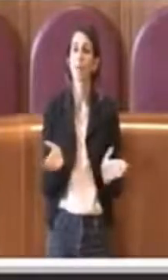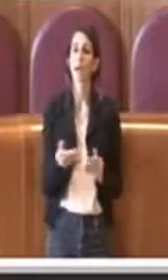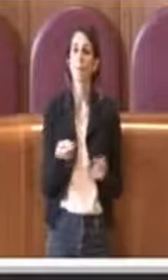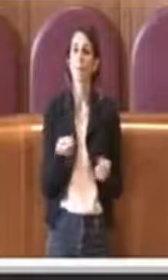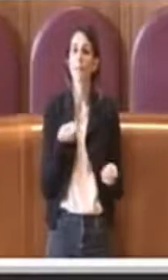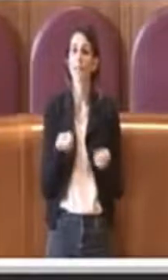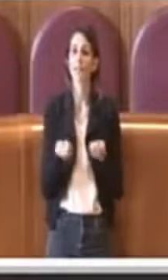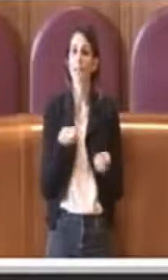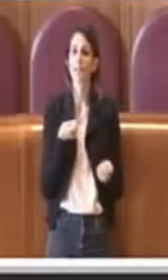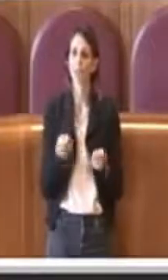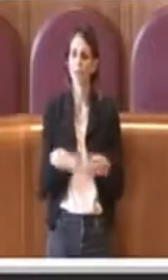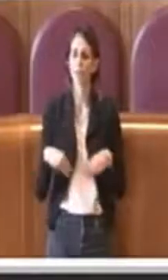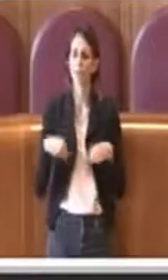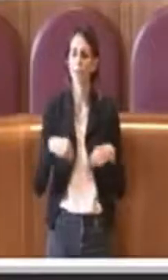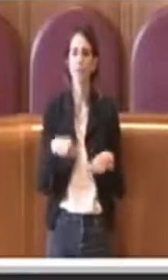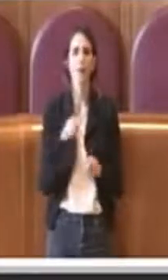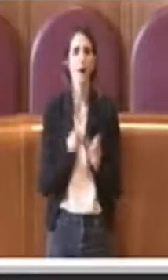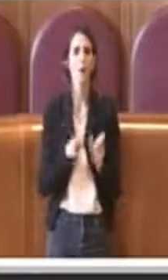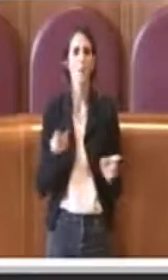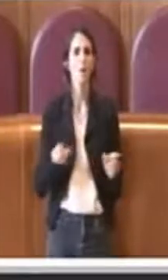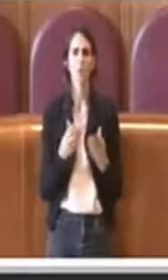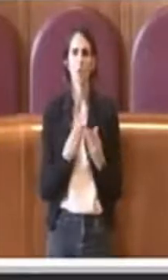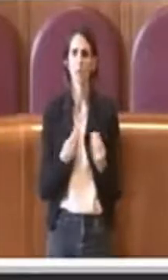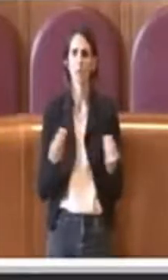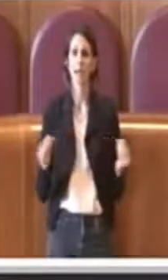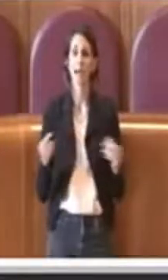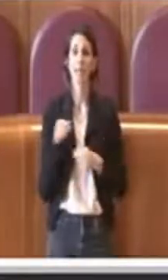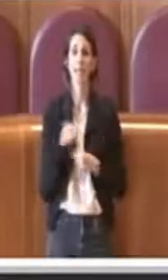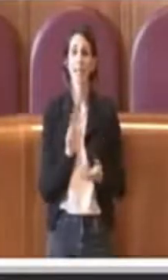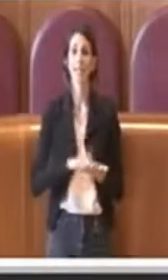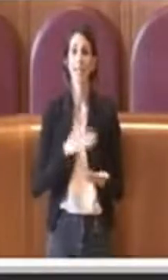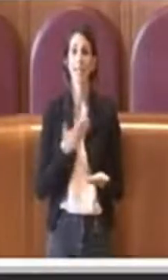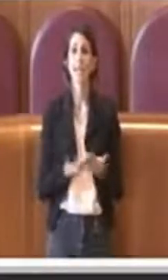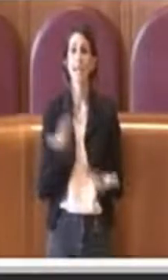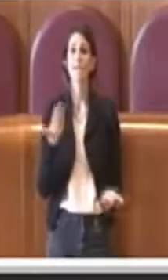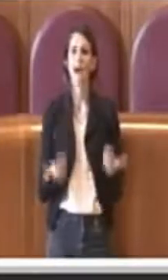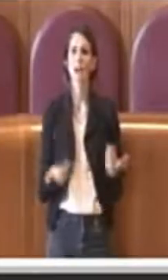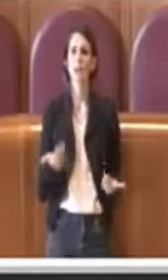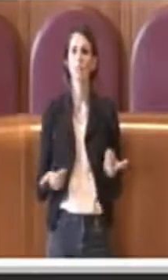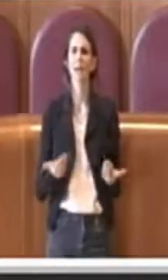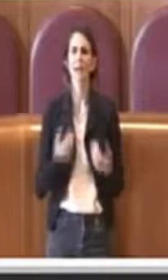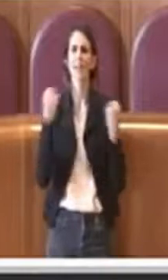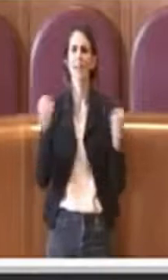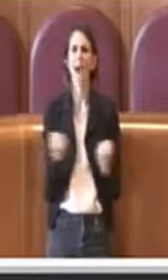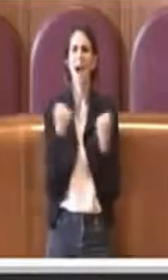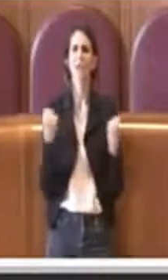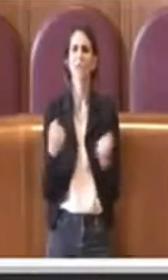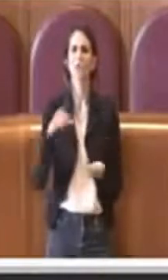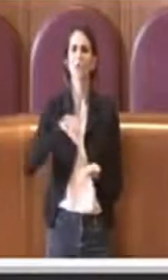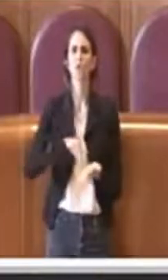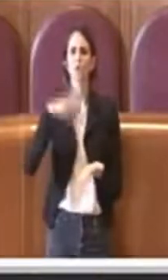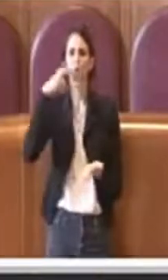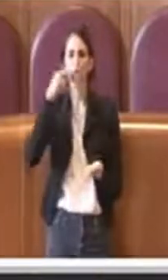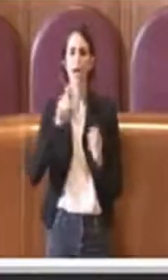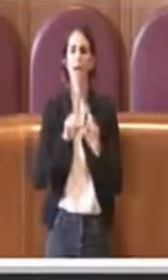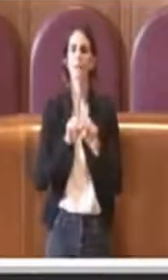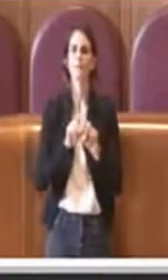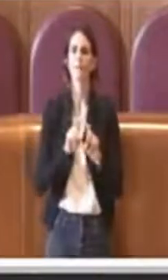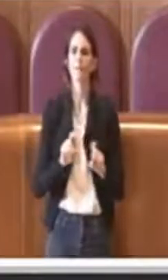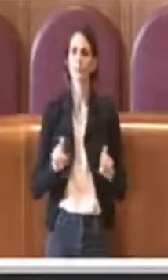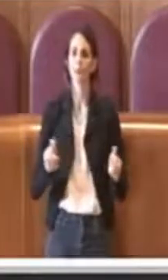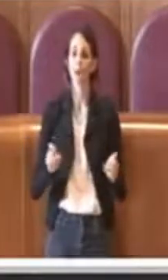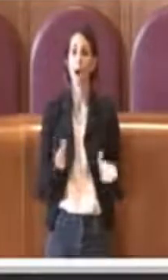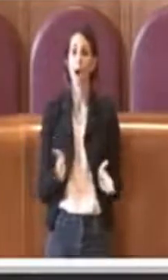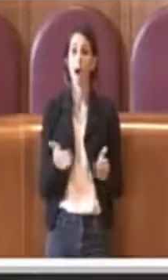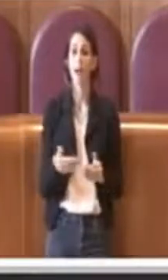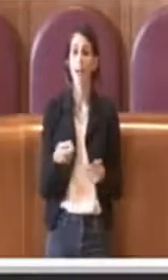moltissimi attori dove sono state valutate varie azioni di sviluppo del centro carni è questa cabina di regia